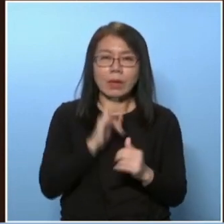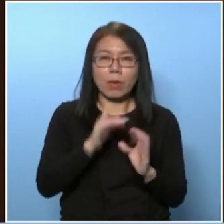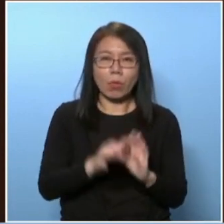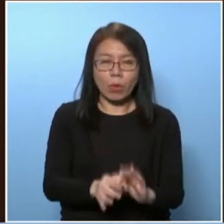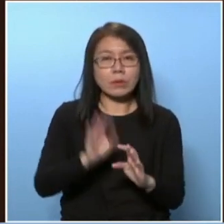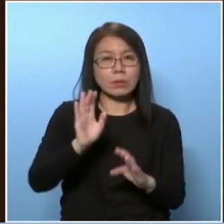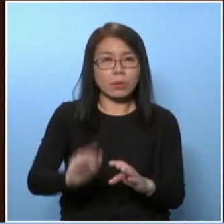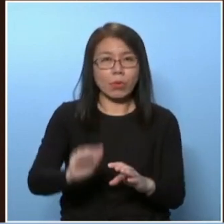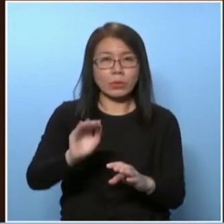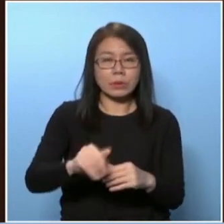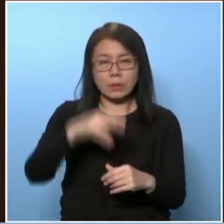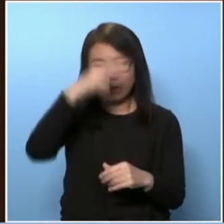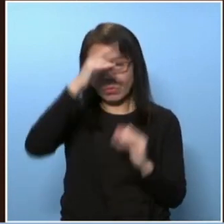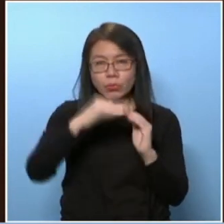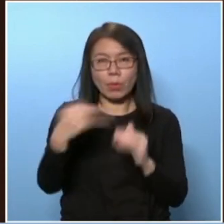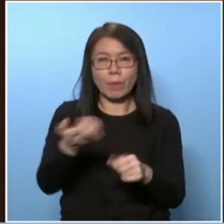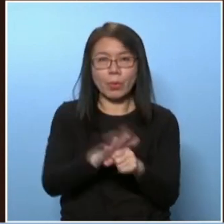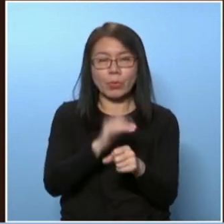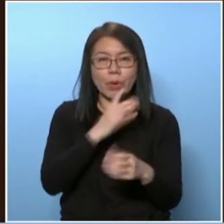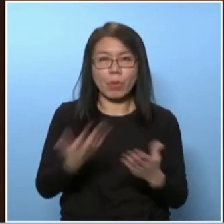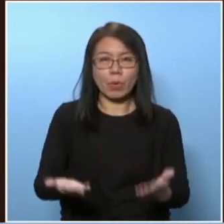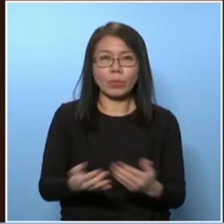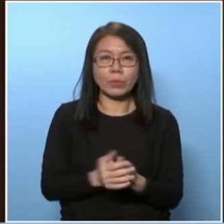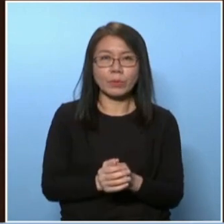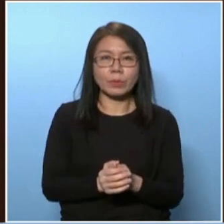關嘅。局長，你有冇補充？